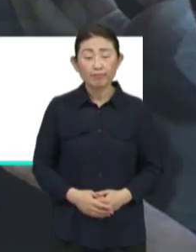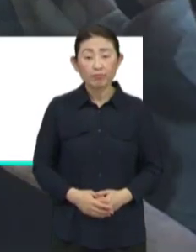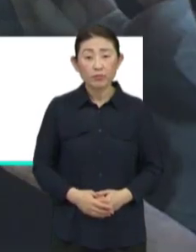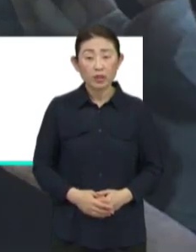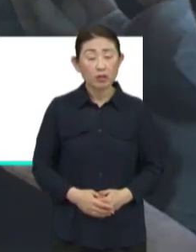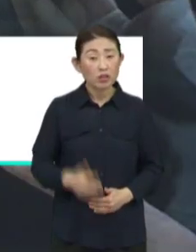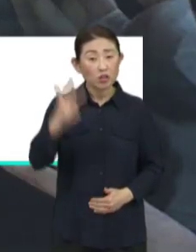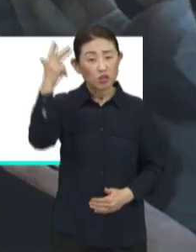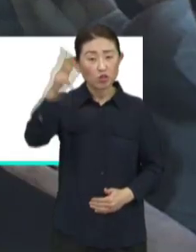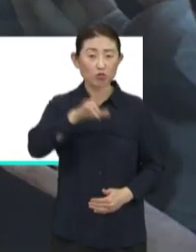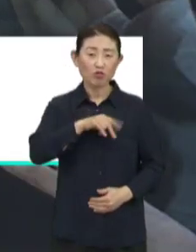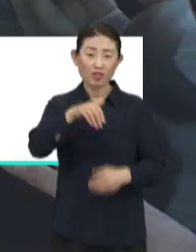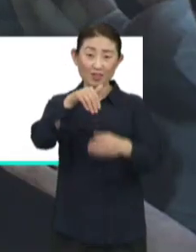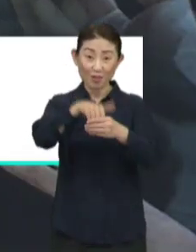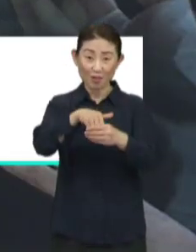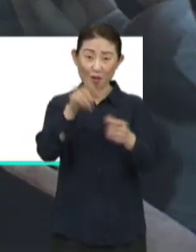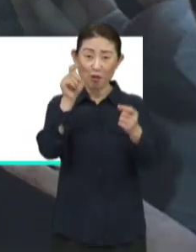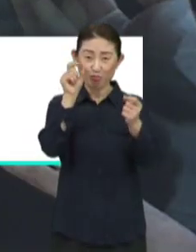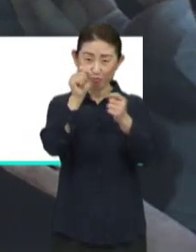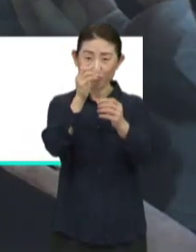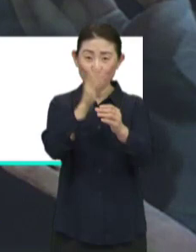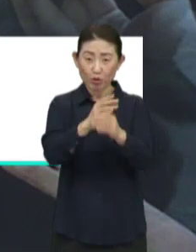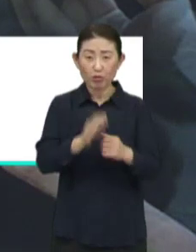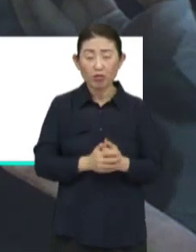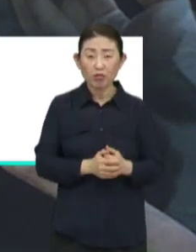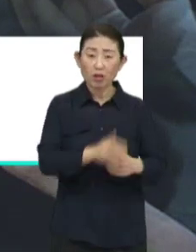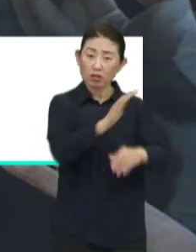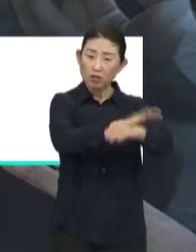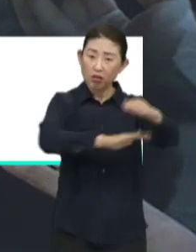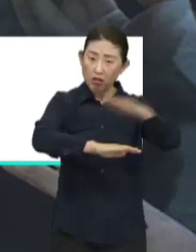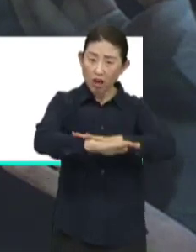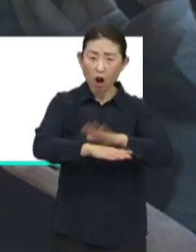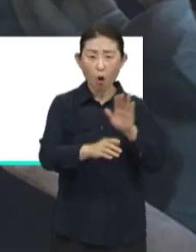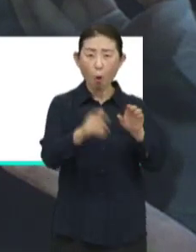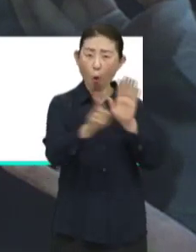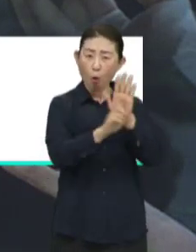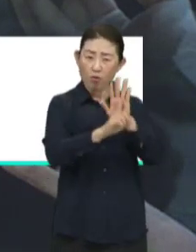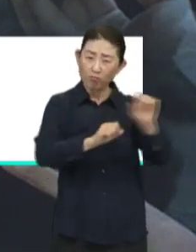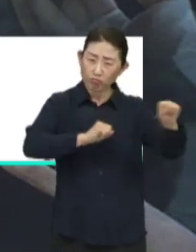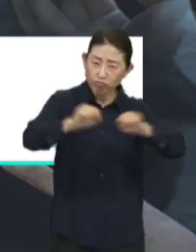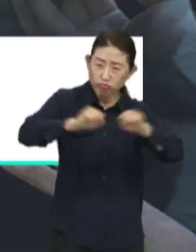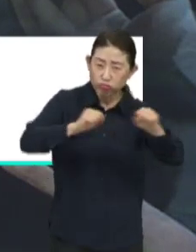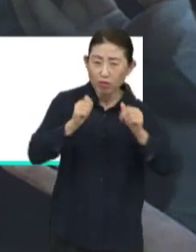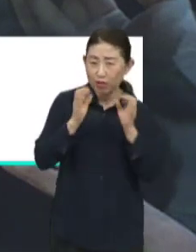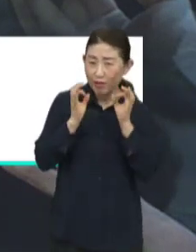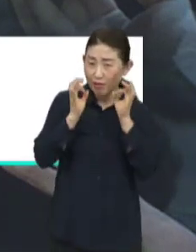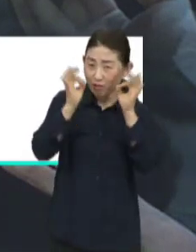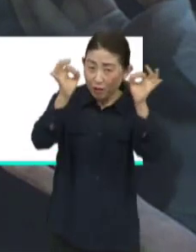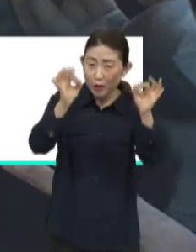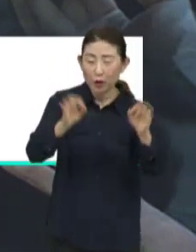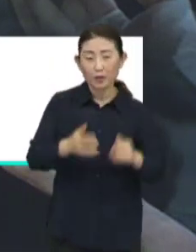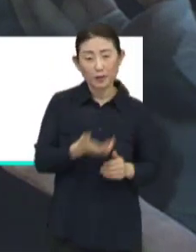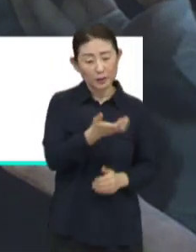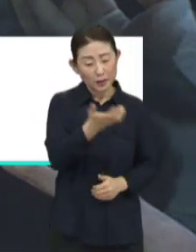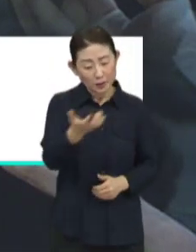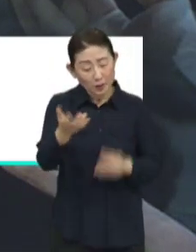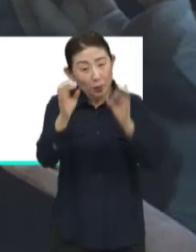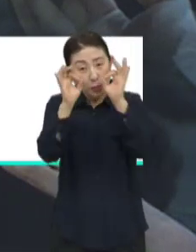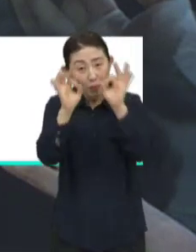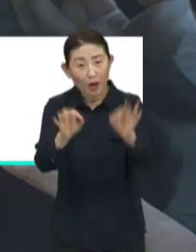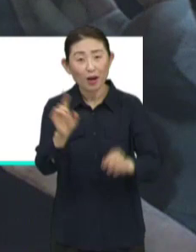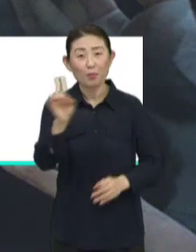22대 총선이 이제 일주일 앞으로 다가왔습니다. 사력을 다해 선거전을 벌이고 있는 각 당 지도부의 동선을 자세히